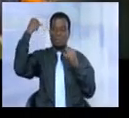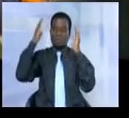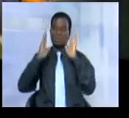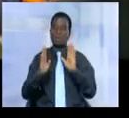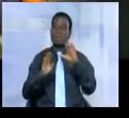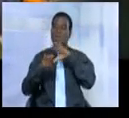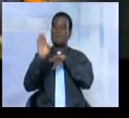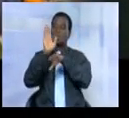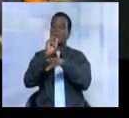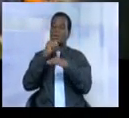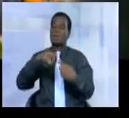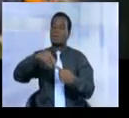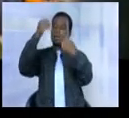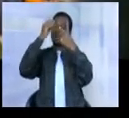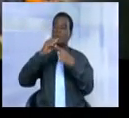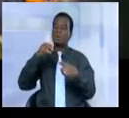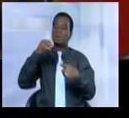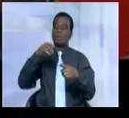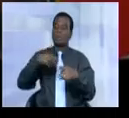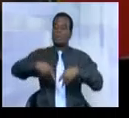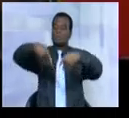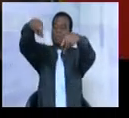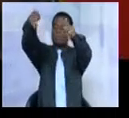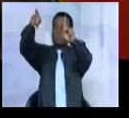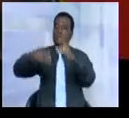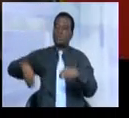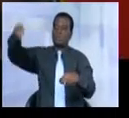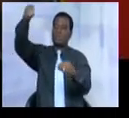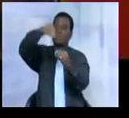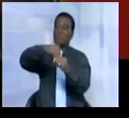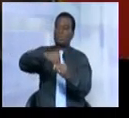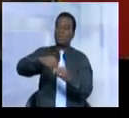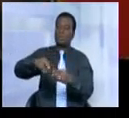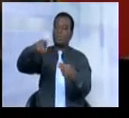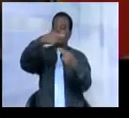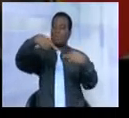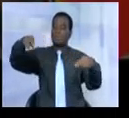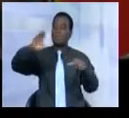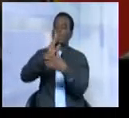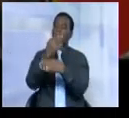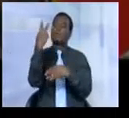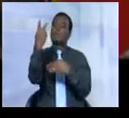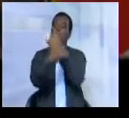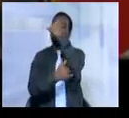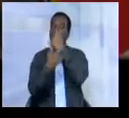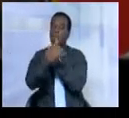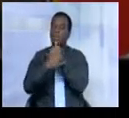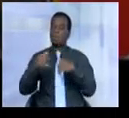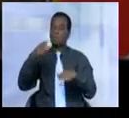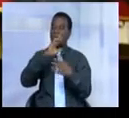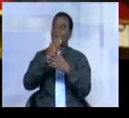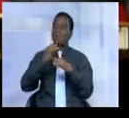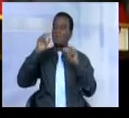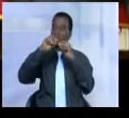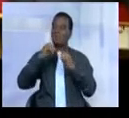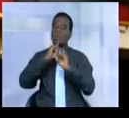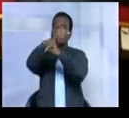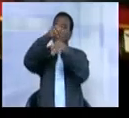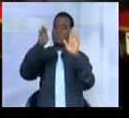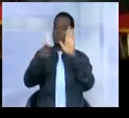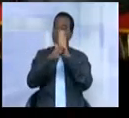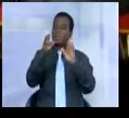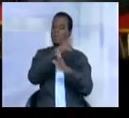est essentielle en ce sens qu'elle va permettre de renforcer les relations entre les deux pays, notamment en termes